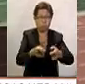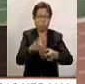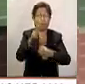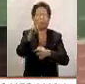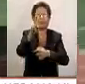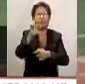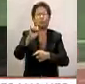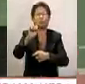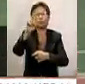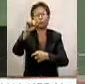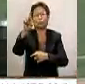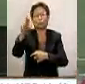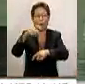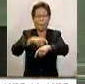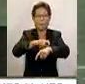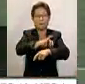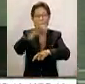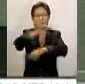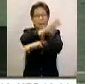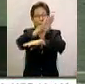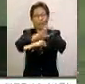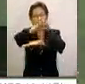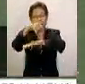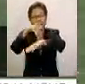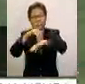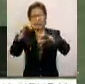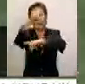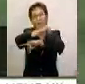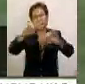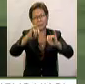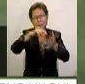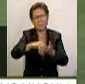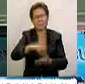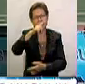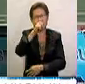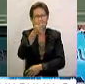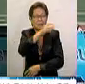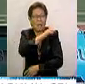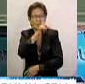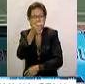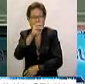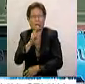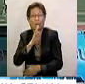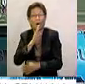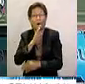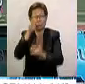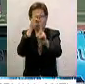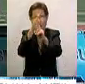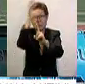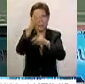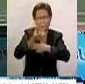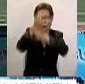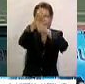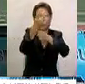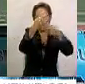Murti ketika bertandang ke Bukit Jalil Isnin ini. Cheng Ho turut menyatakan sasarannya adalah memburu kemenangan dalam